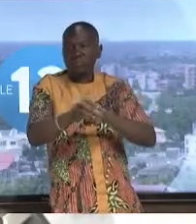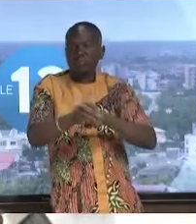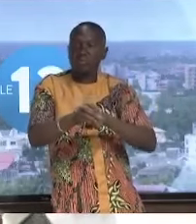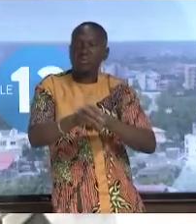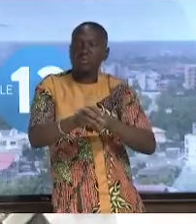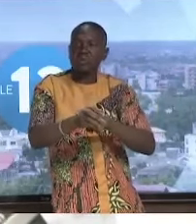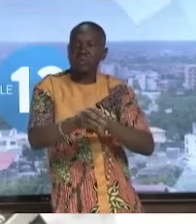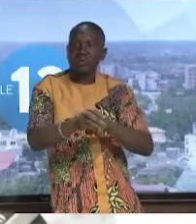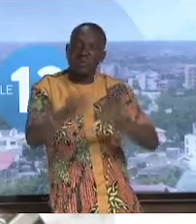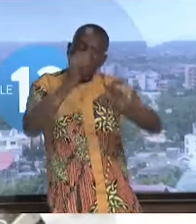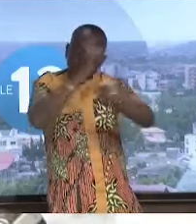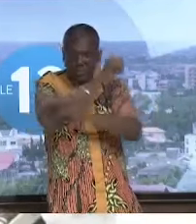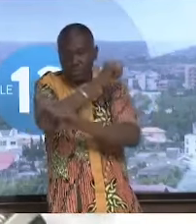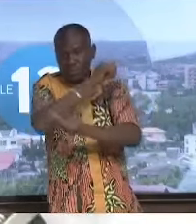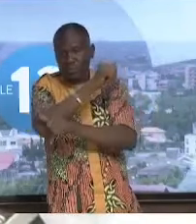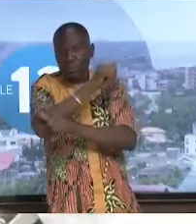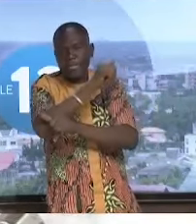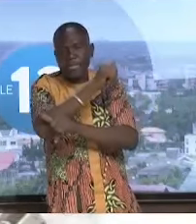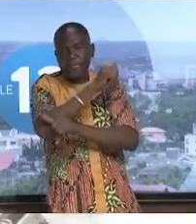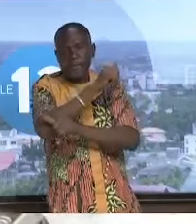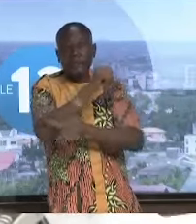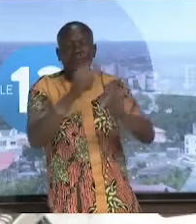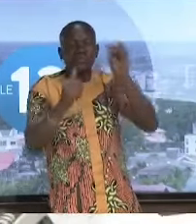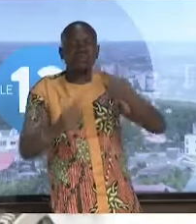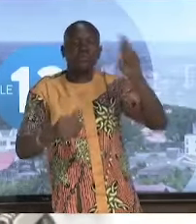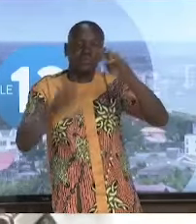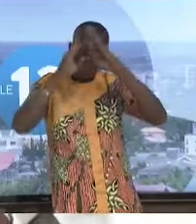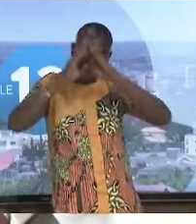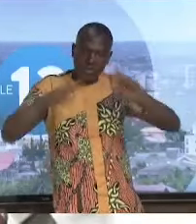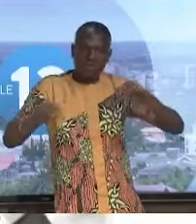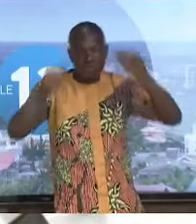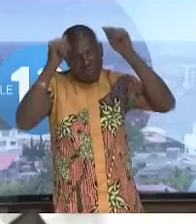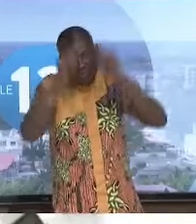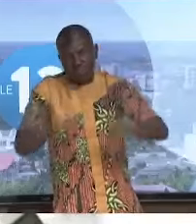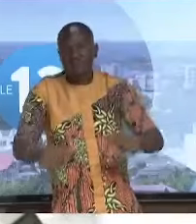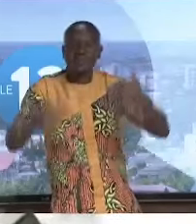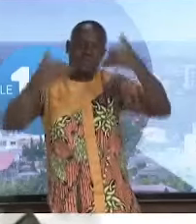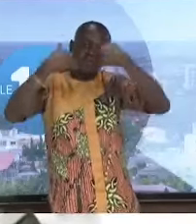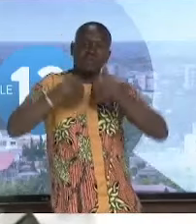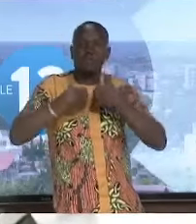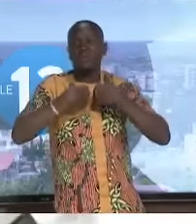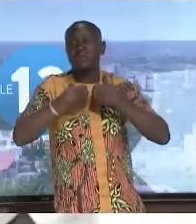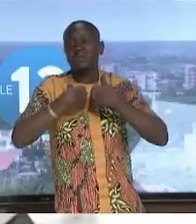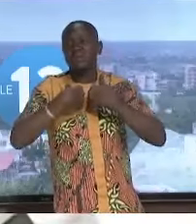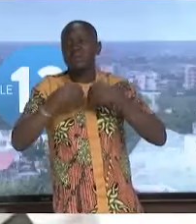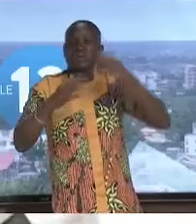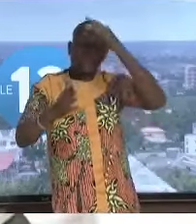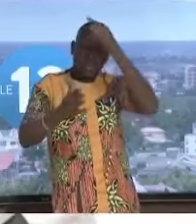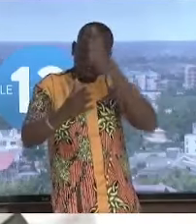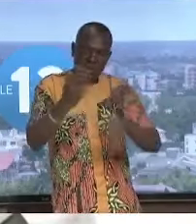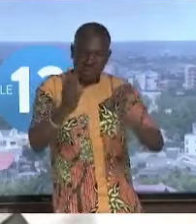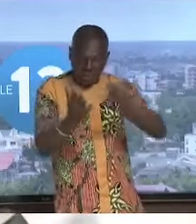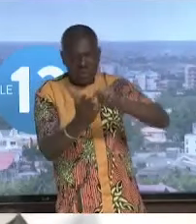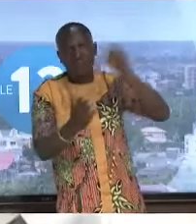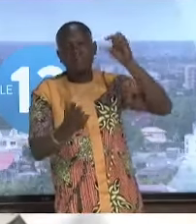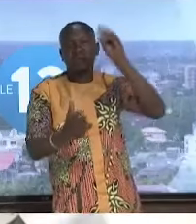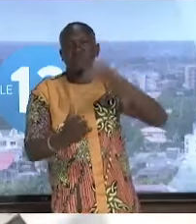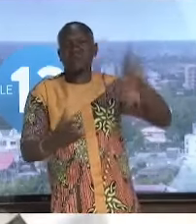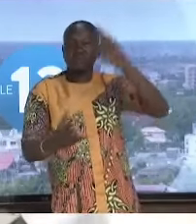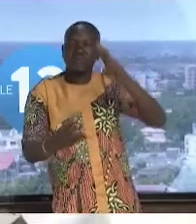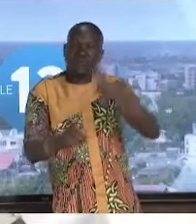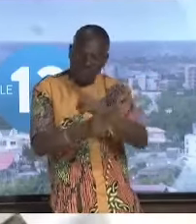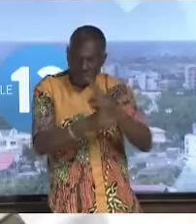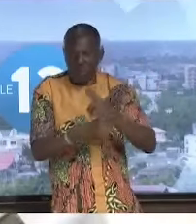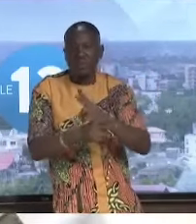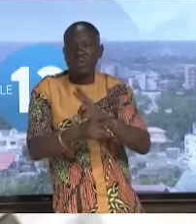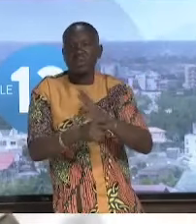qu'un pays qui se dit minier ne puisse pas avoir quelques quantités d'or en réserve. Pour